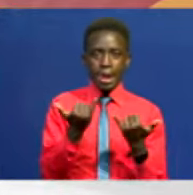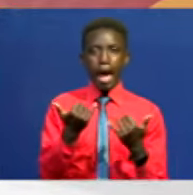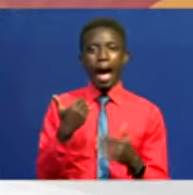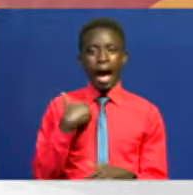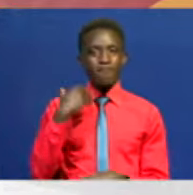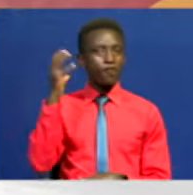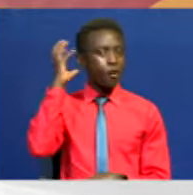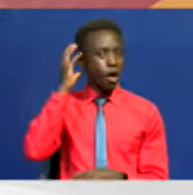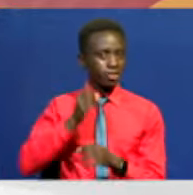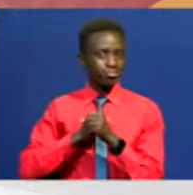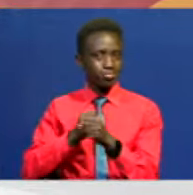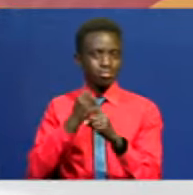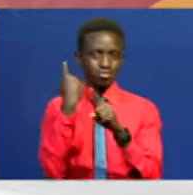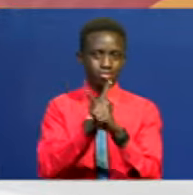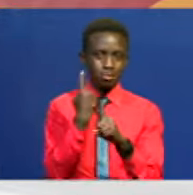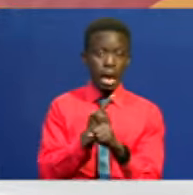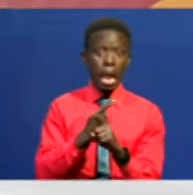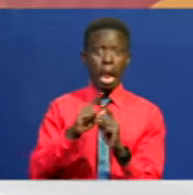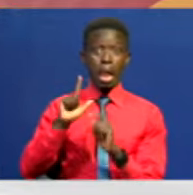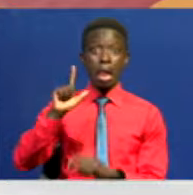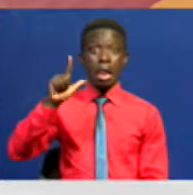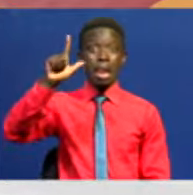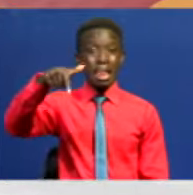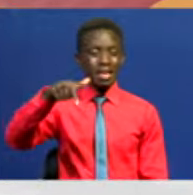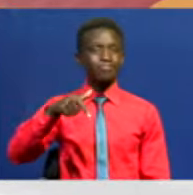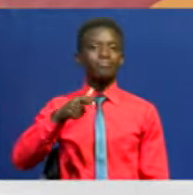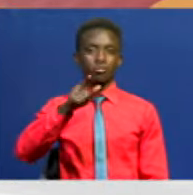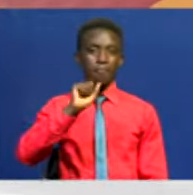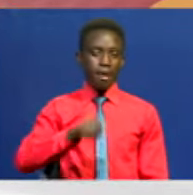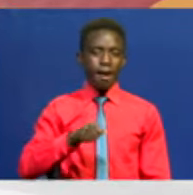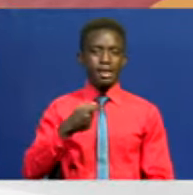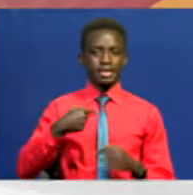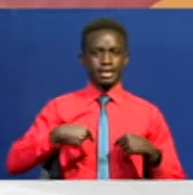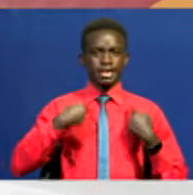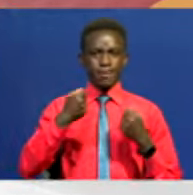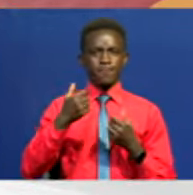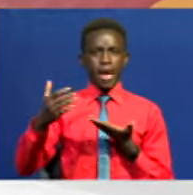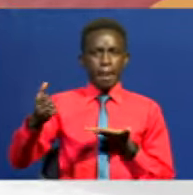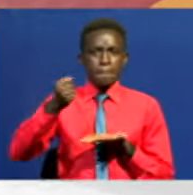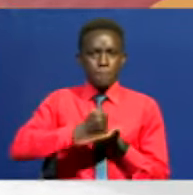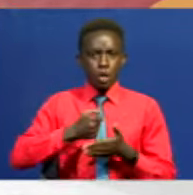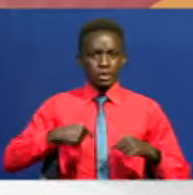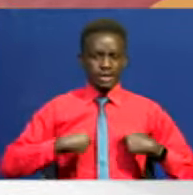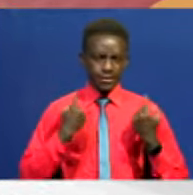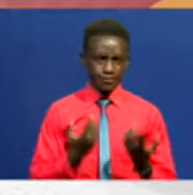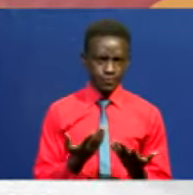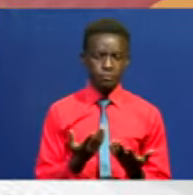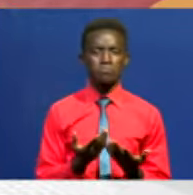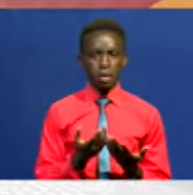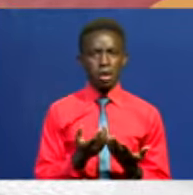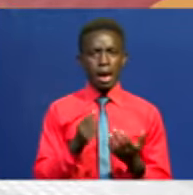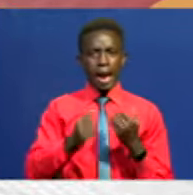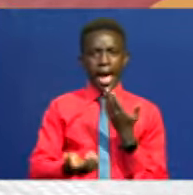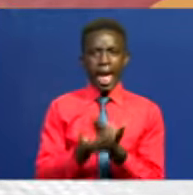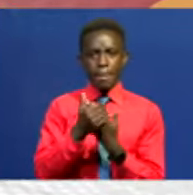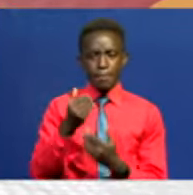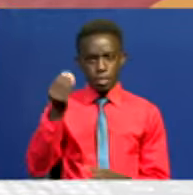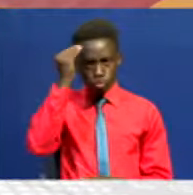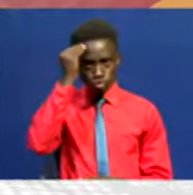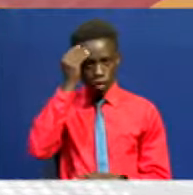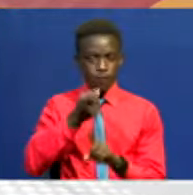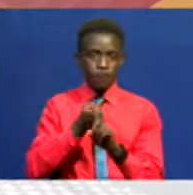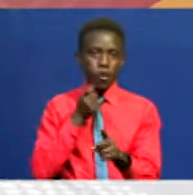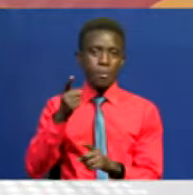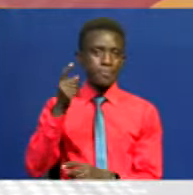usoni unaweza kujiajiri ikiwa utapata ule ujuzi ambao unapatikana pale. Na hivyo basi mtazamaji, leo hii